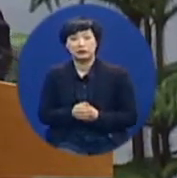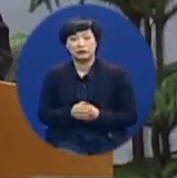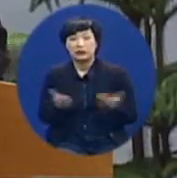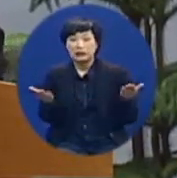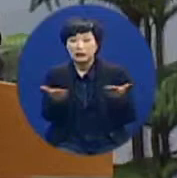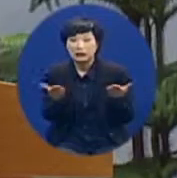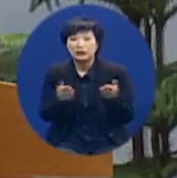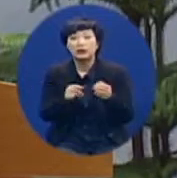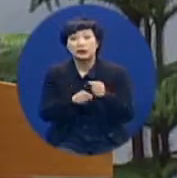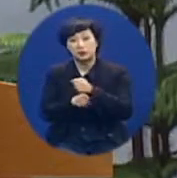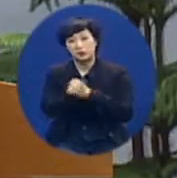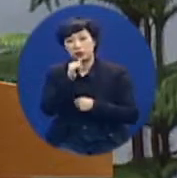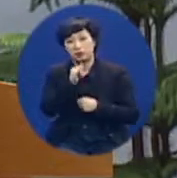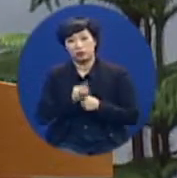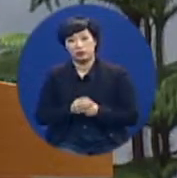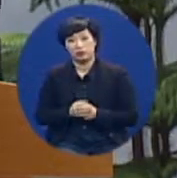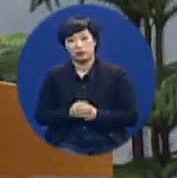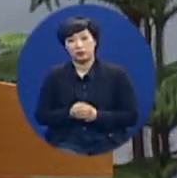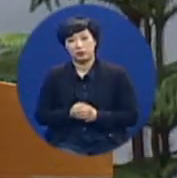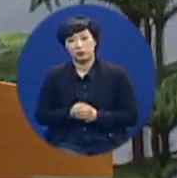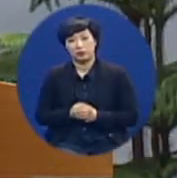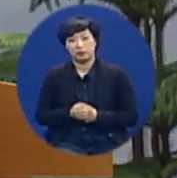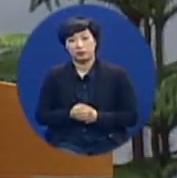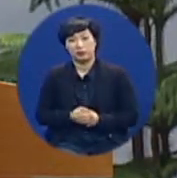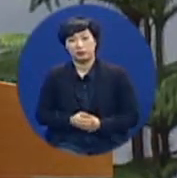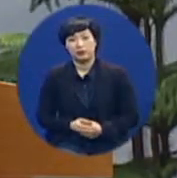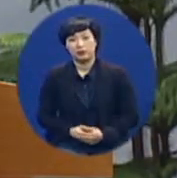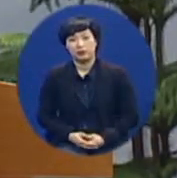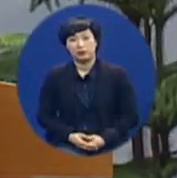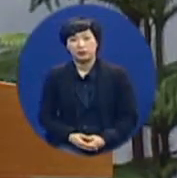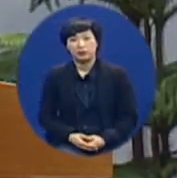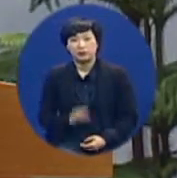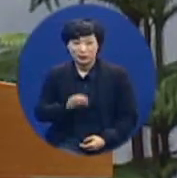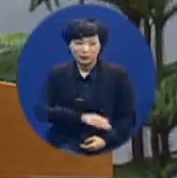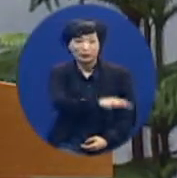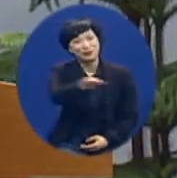사역의 뜻 전혀